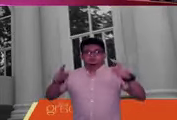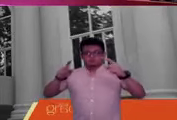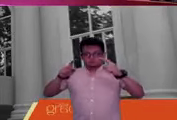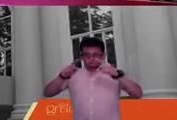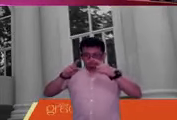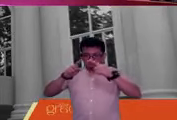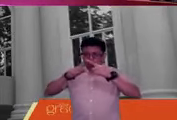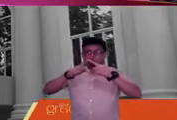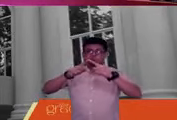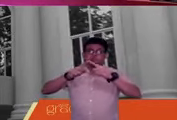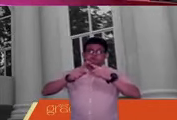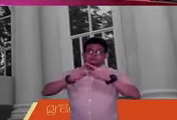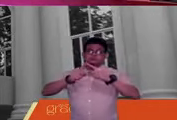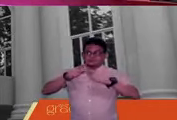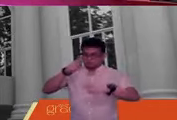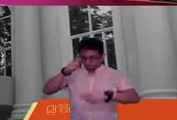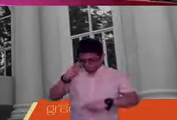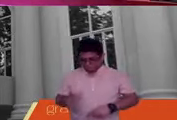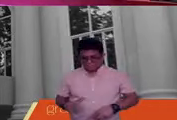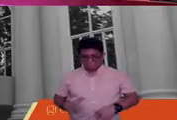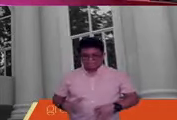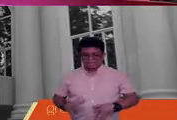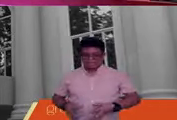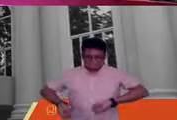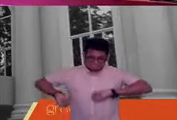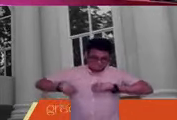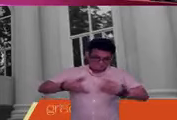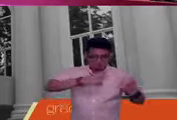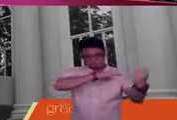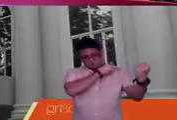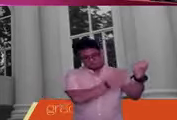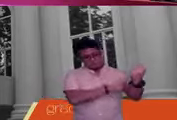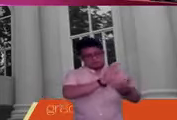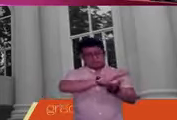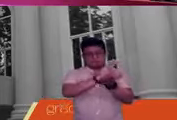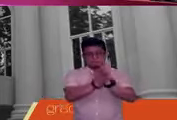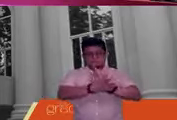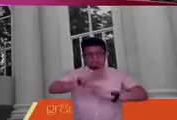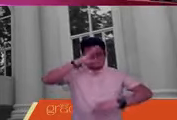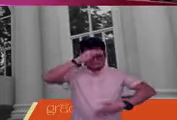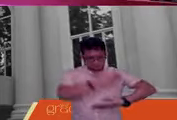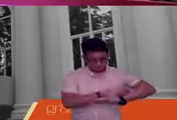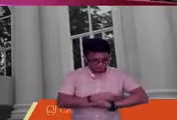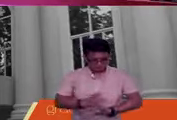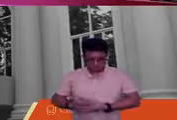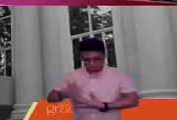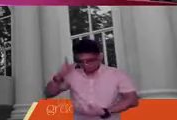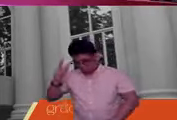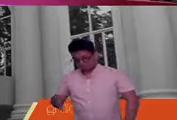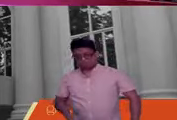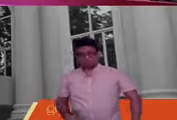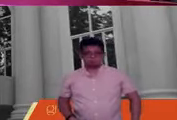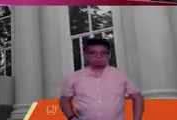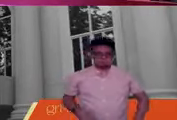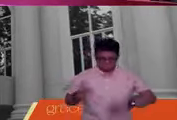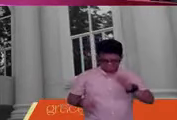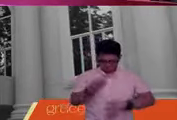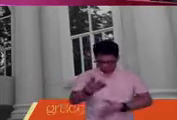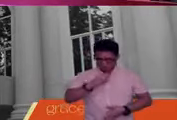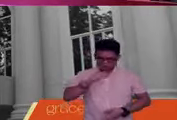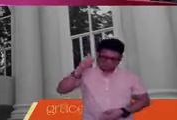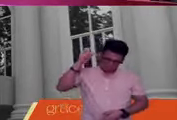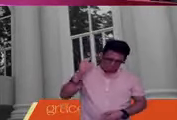bat. Mauna, gitagaan ka nagkamatuoran, pero wala ni mo dawat ang kamatuoran, wala ni mo